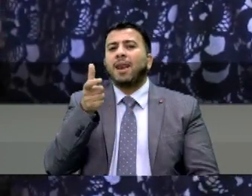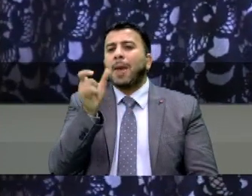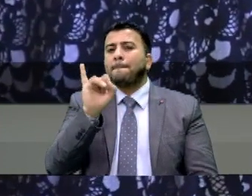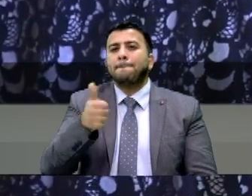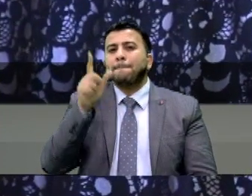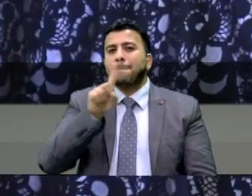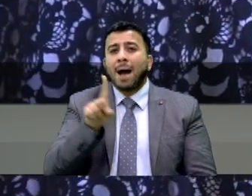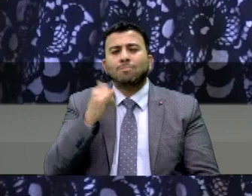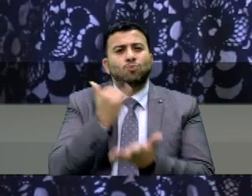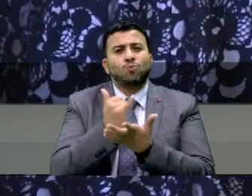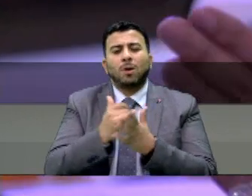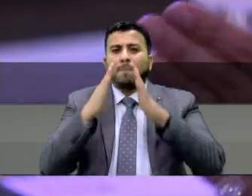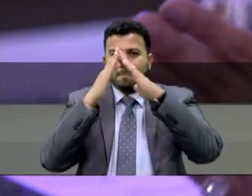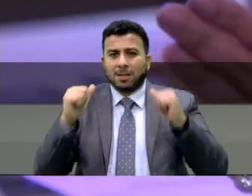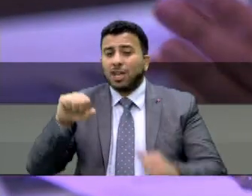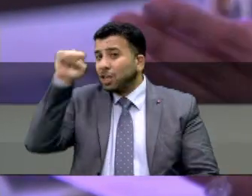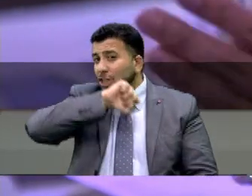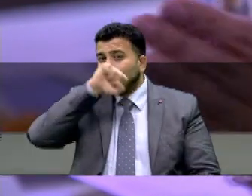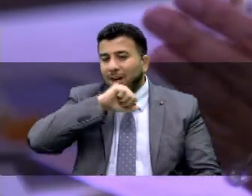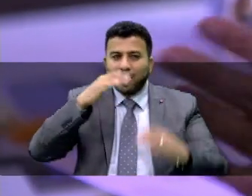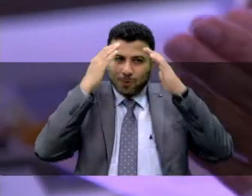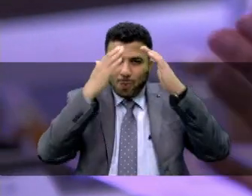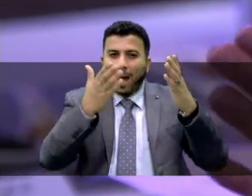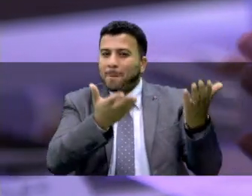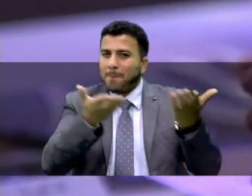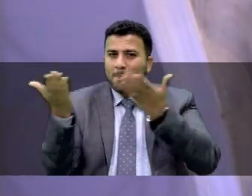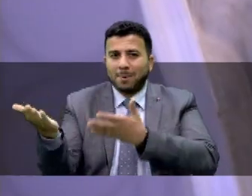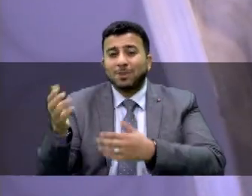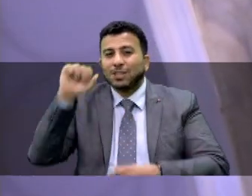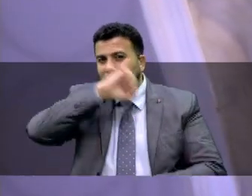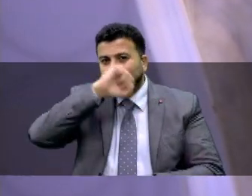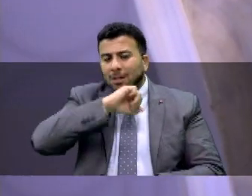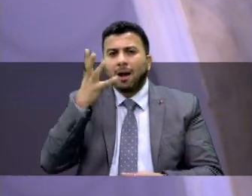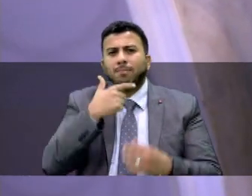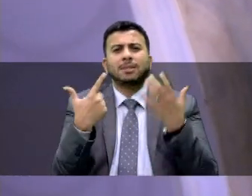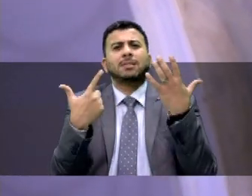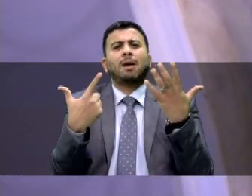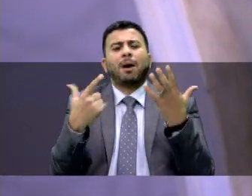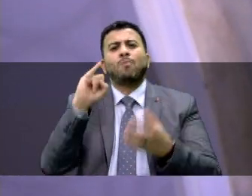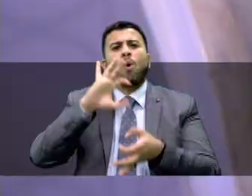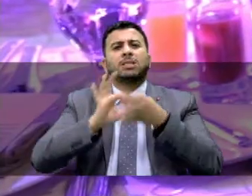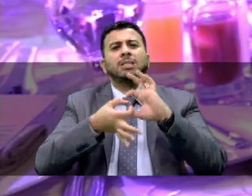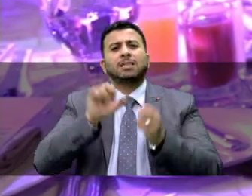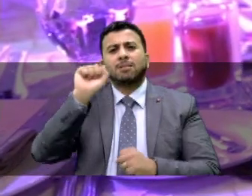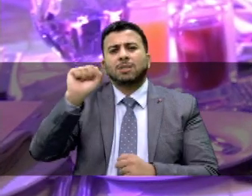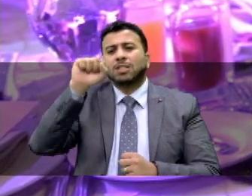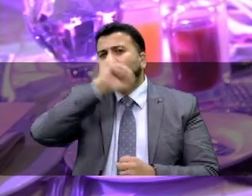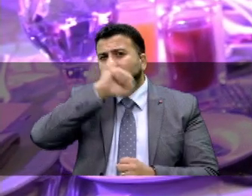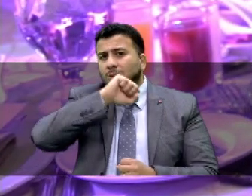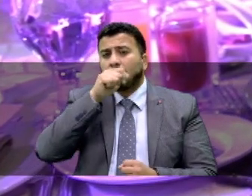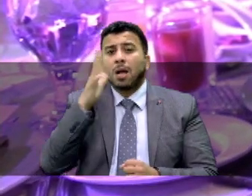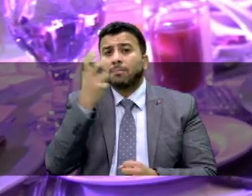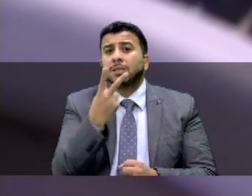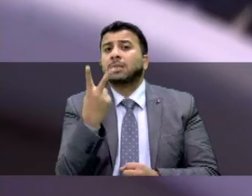القاهرة بعنوان الشارقة ترحب بكم بمشاركة 7 مؤسسات من الشارقة وأكثر من 70